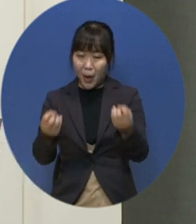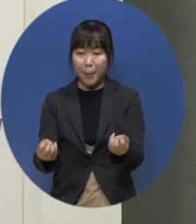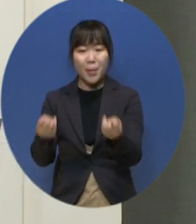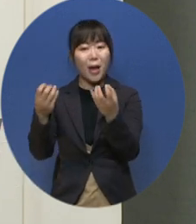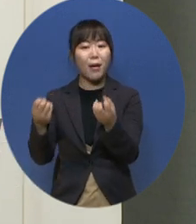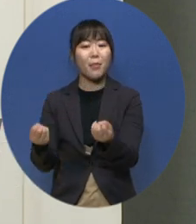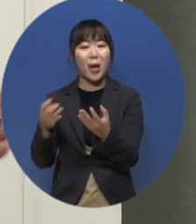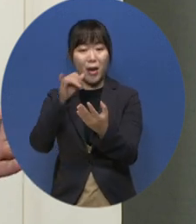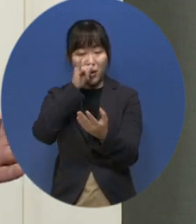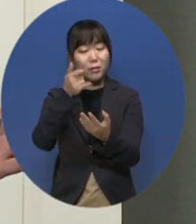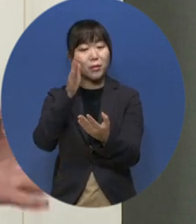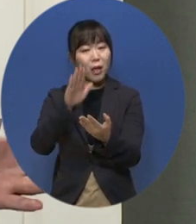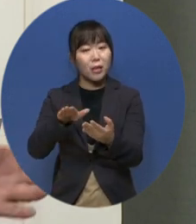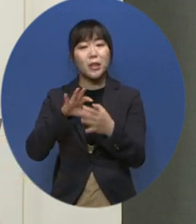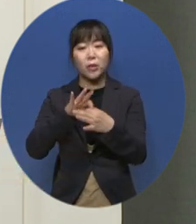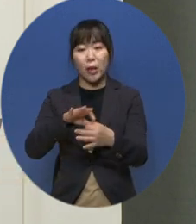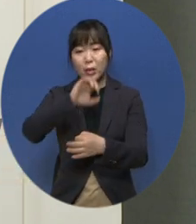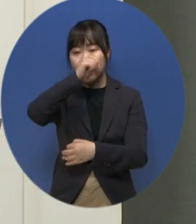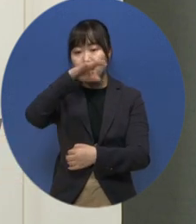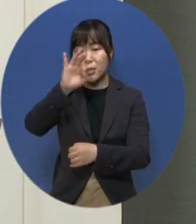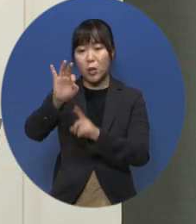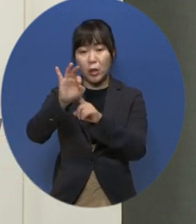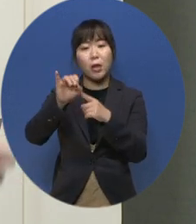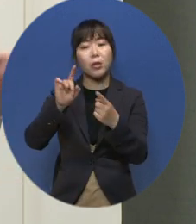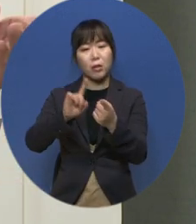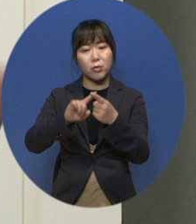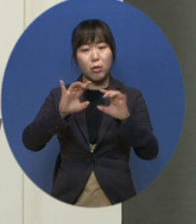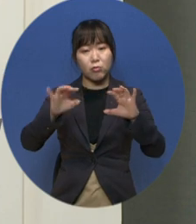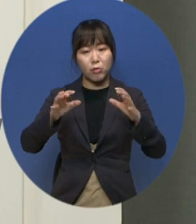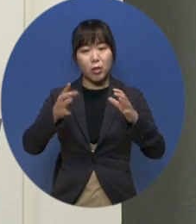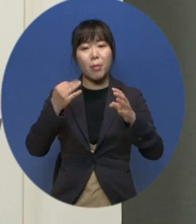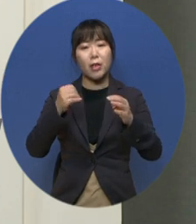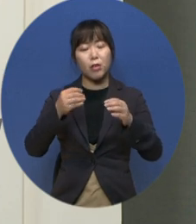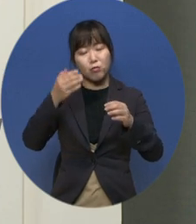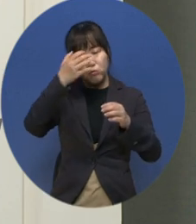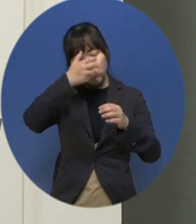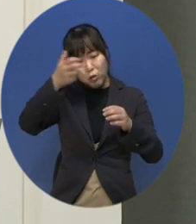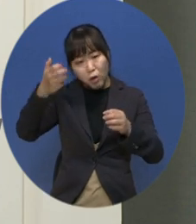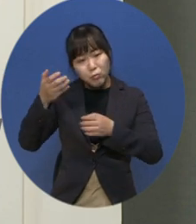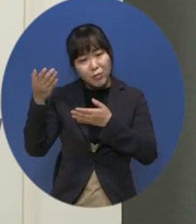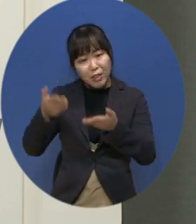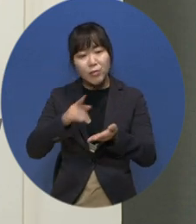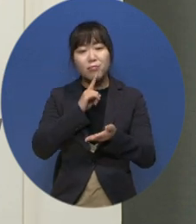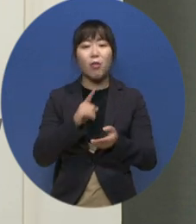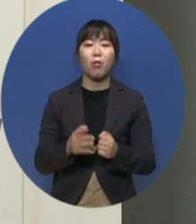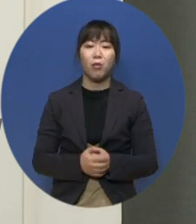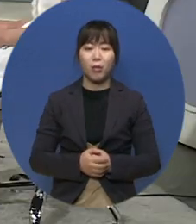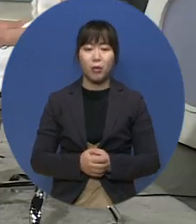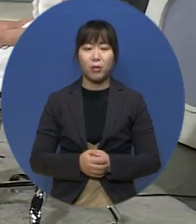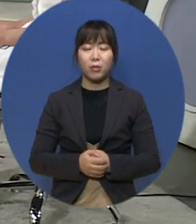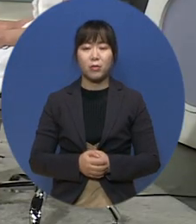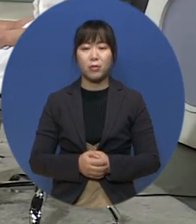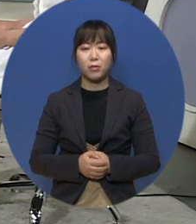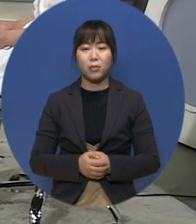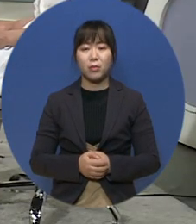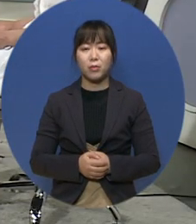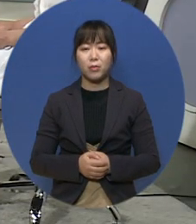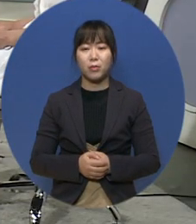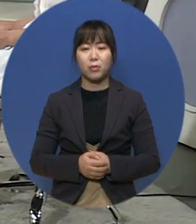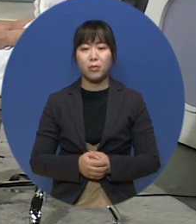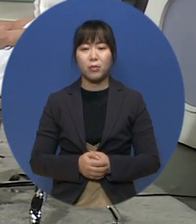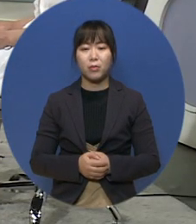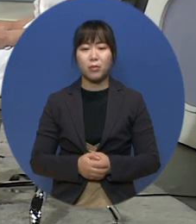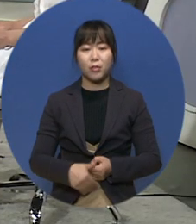벌어지는데 그 비용 재정적인 거를 국가에서 많이 후원한다 이 말인가요? 그렇죠. 그러니까 지금